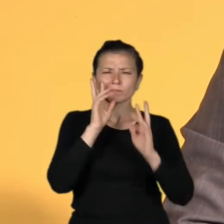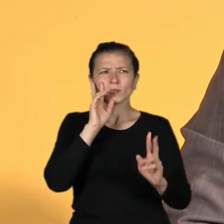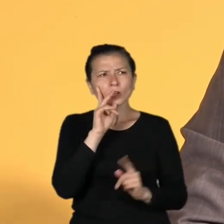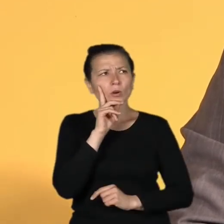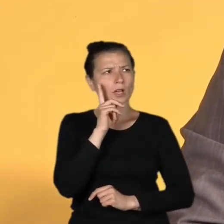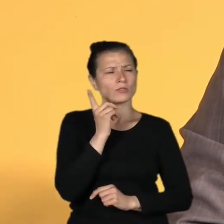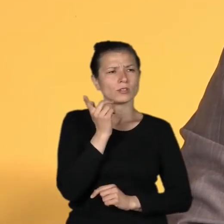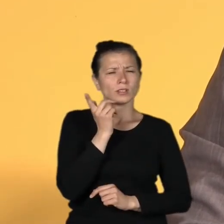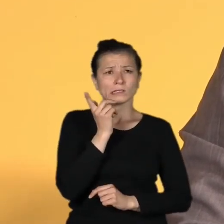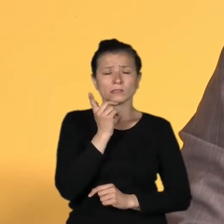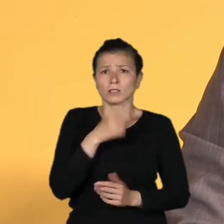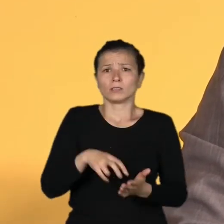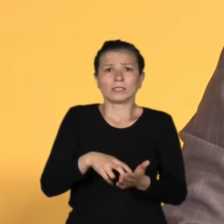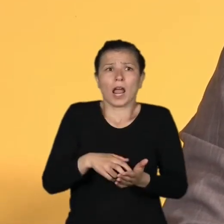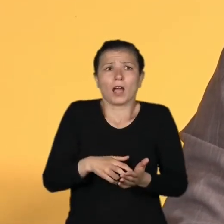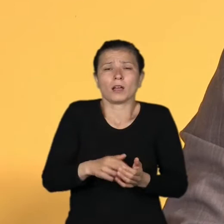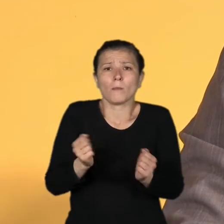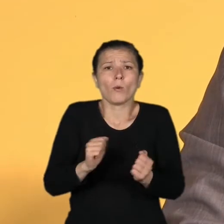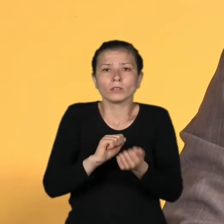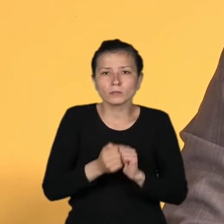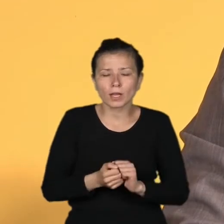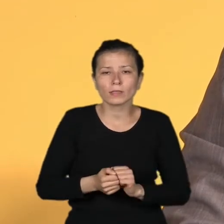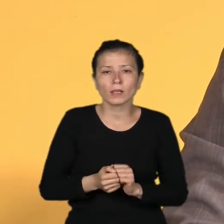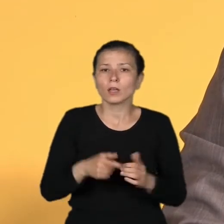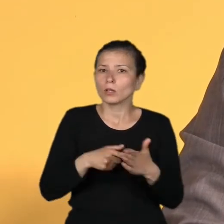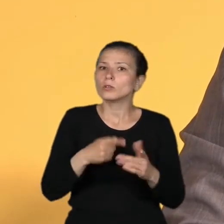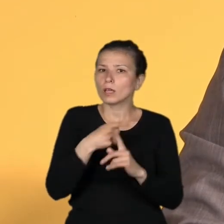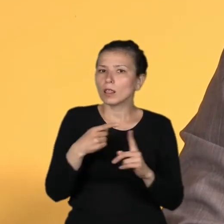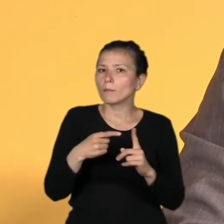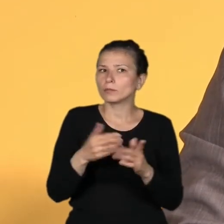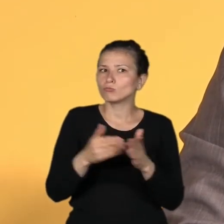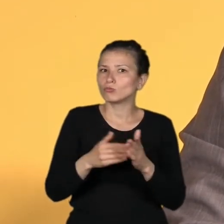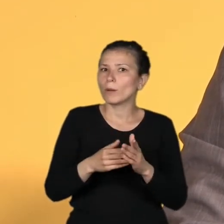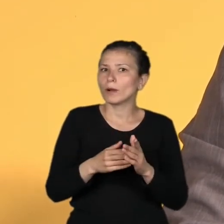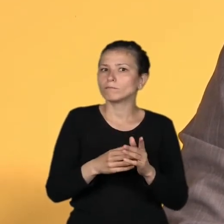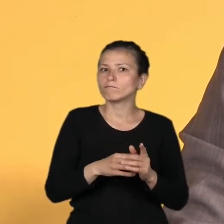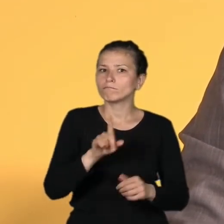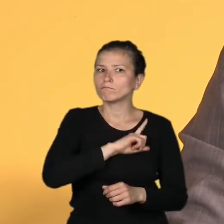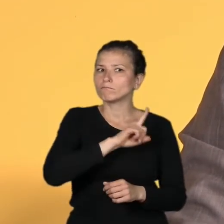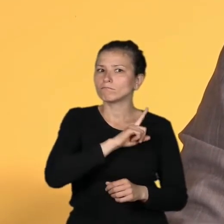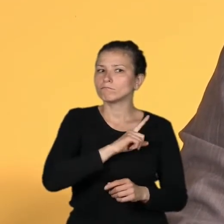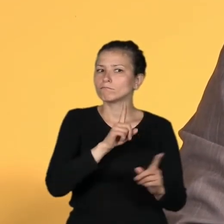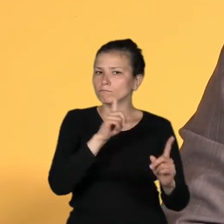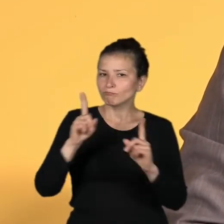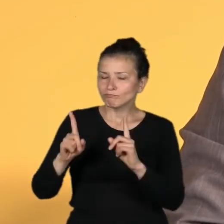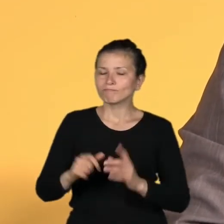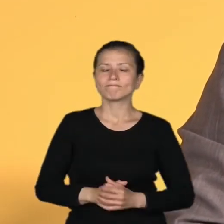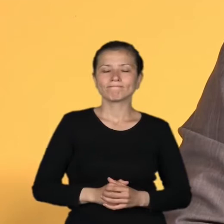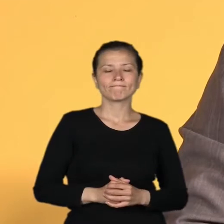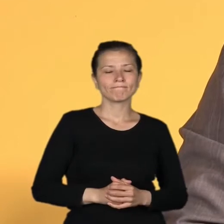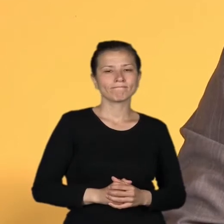się po prostu ze strachem przed zmianą. I to jest element, na który trzeba zwrócić potężną uwagę,